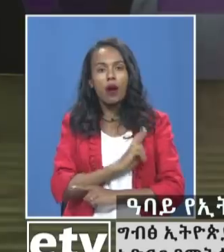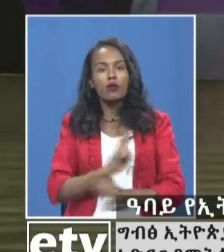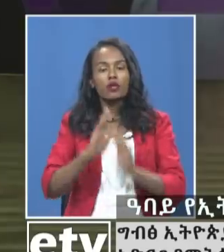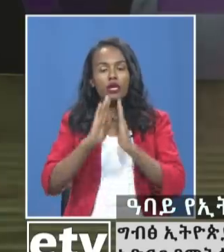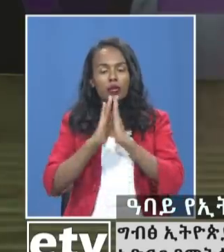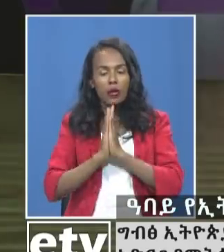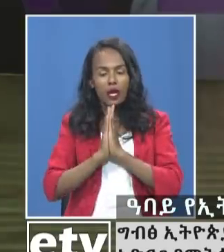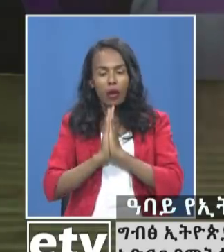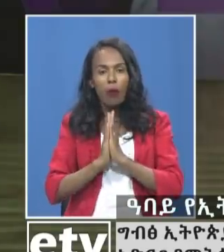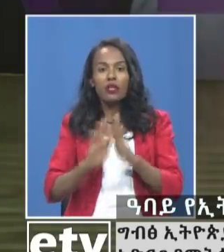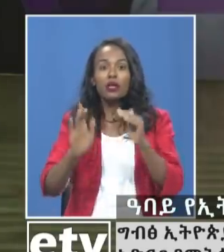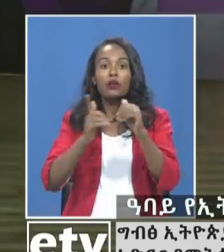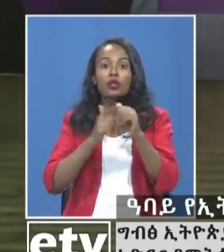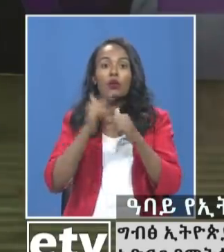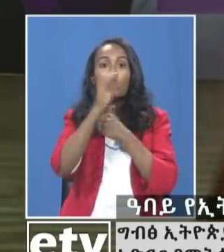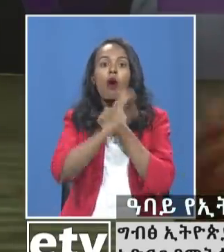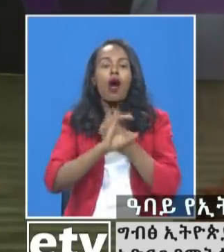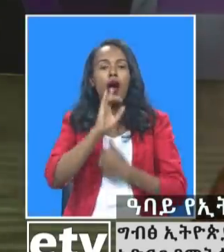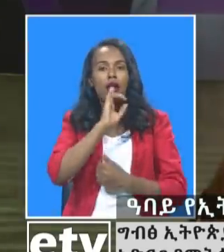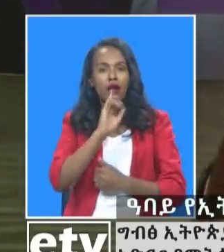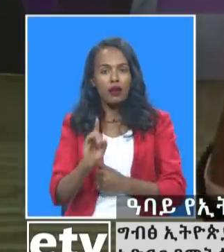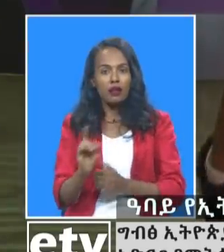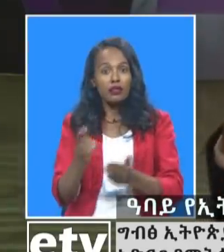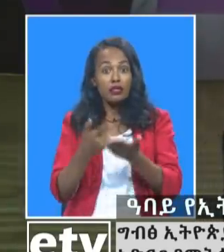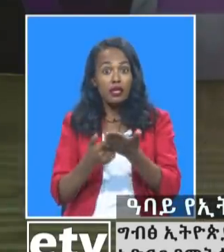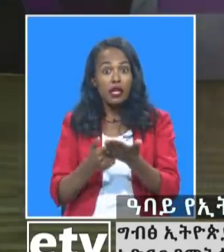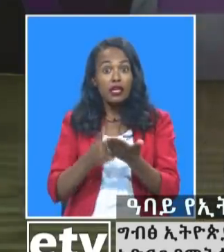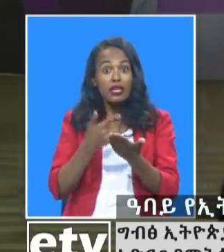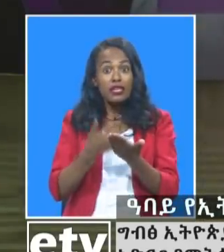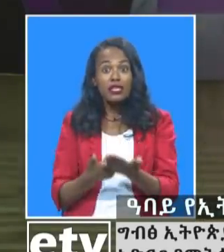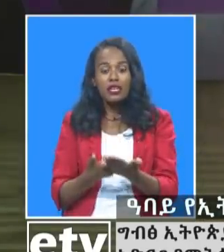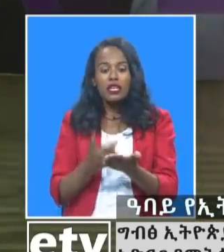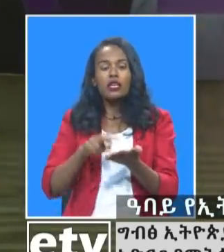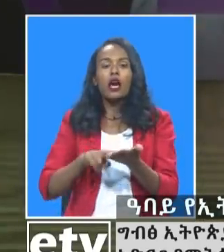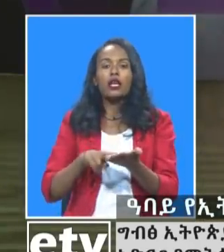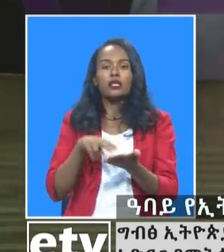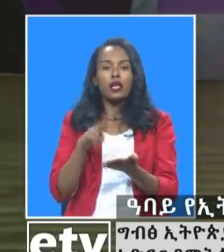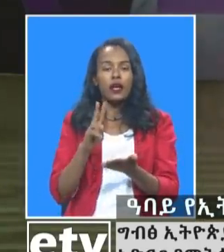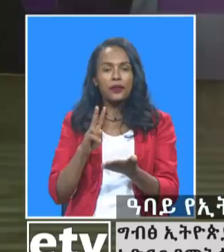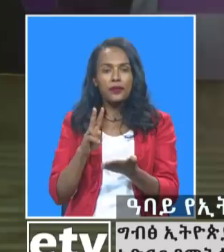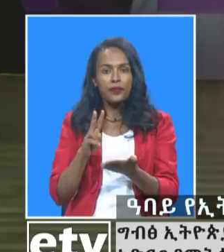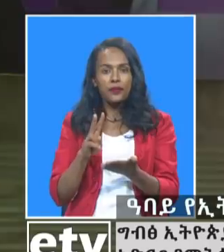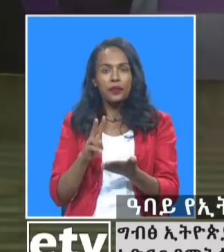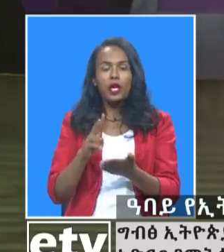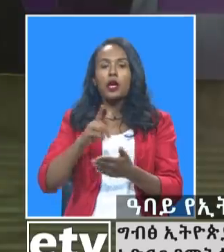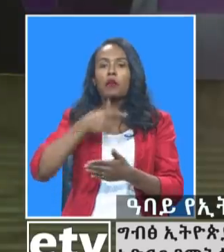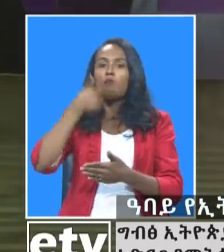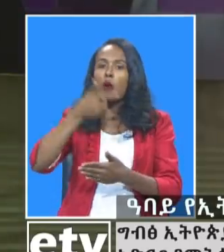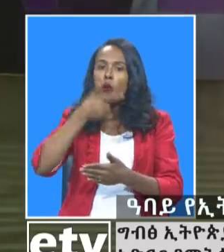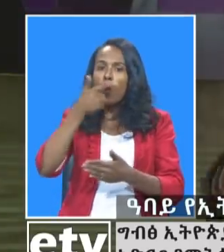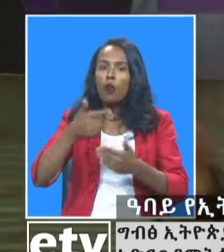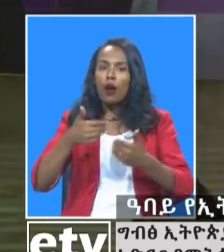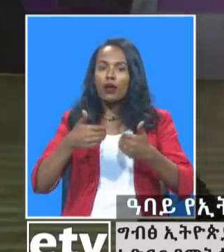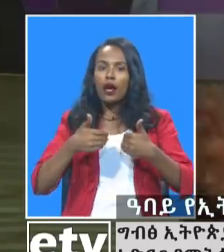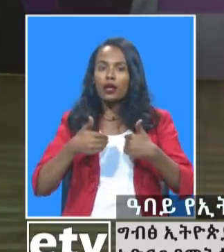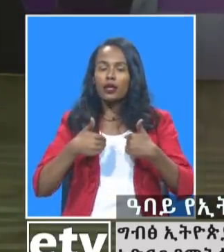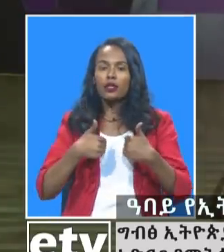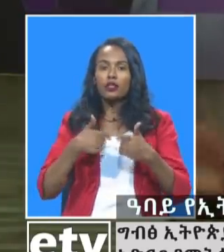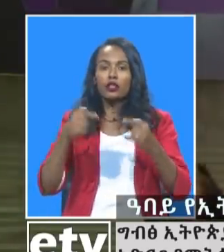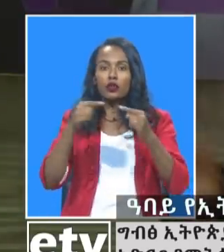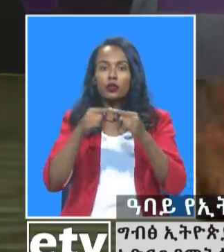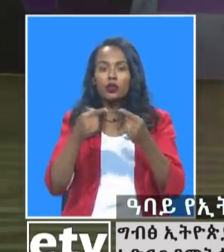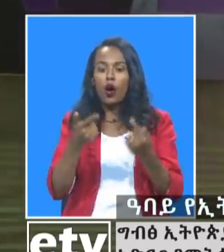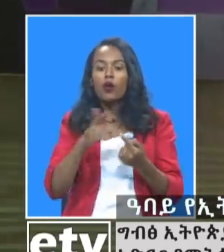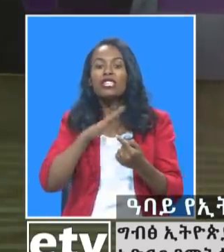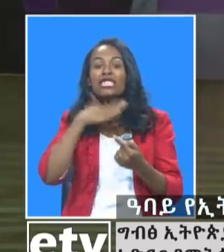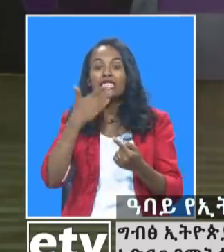የተመለከባት የመጀመሪያዋ አገር ናት። በዚህ ሁሉ ቀድመን ይሄንን እነዚህን እያነሳን በቋንቋ ያለንን እኮ ግንኙነት ቢወሰድ አሁን